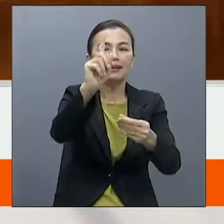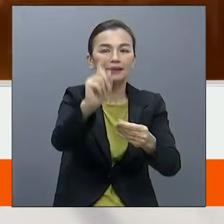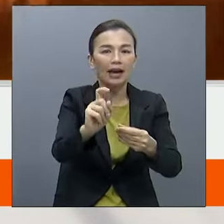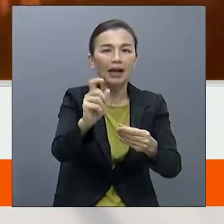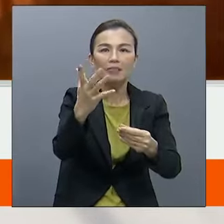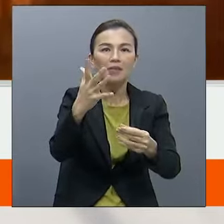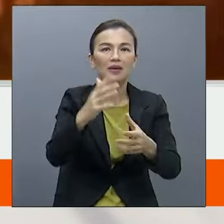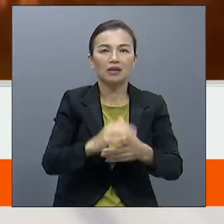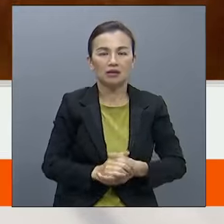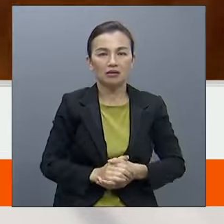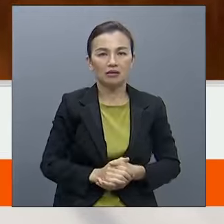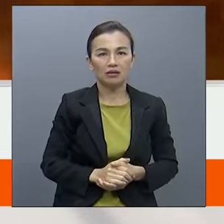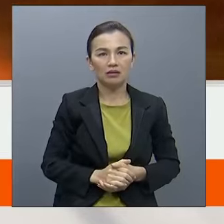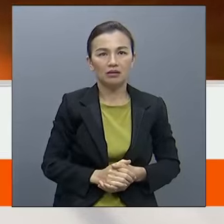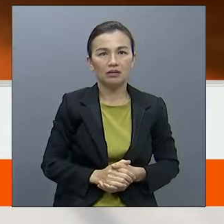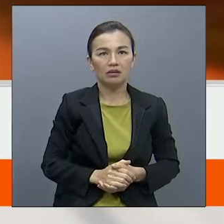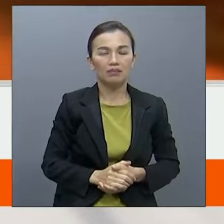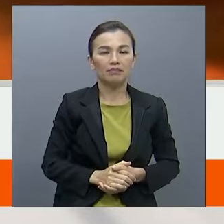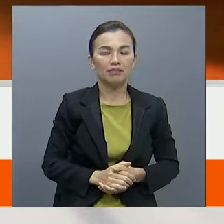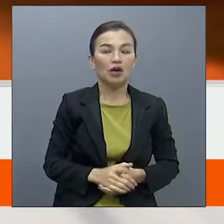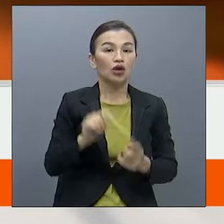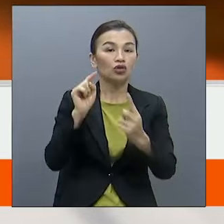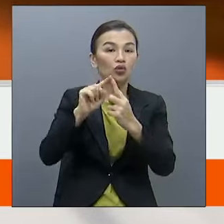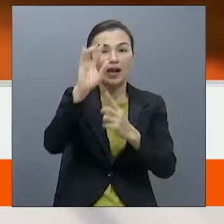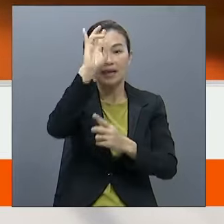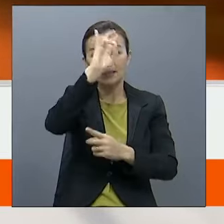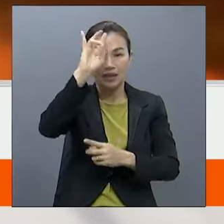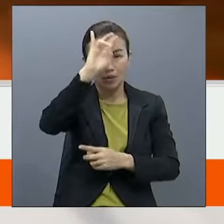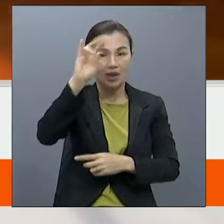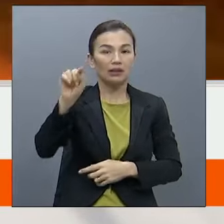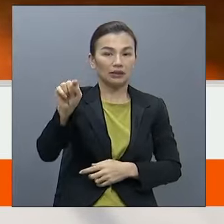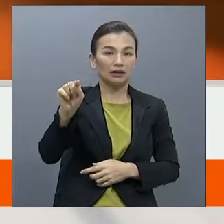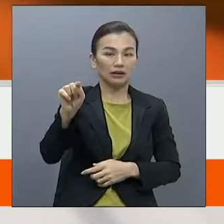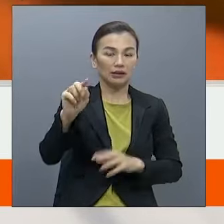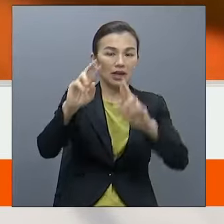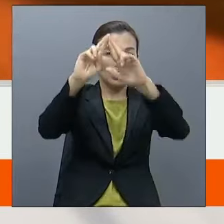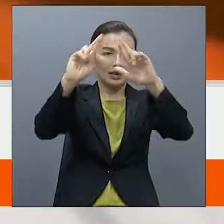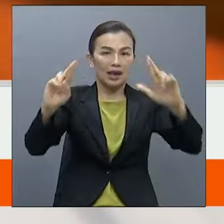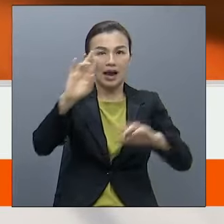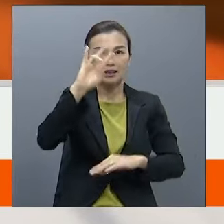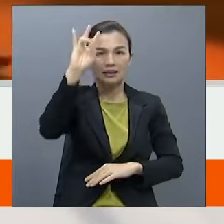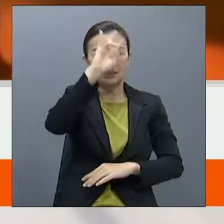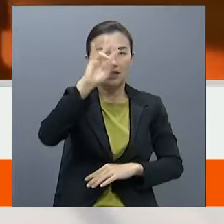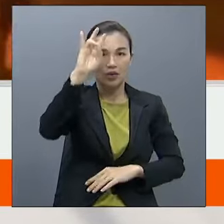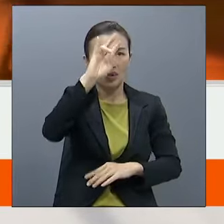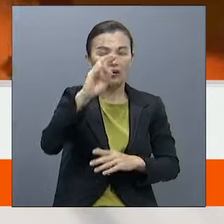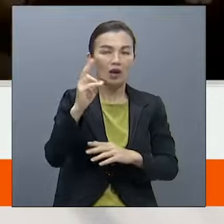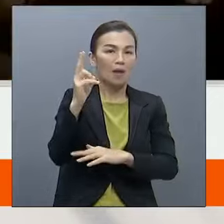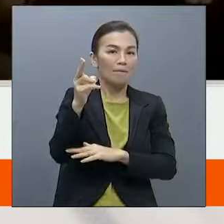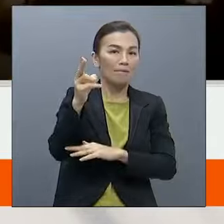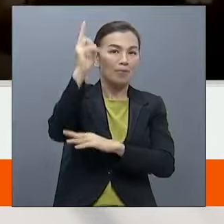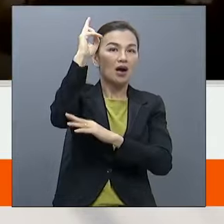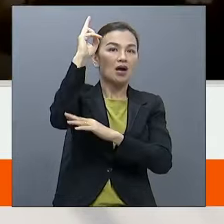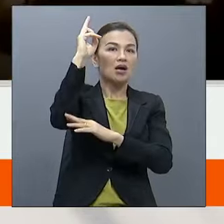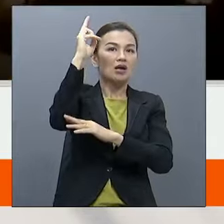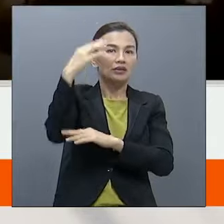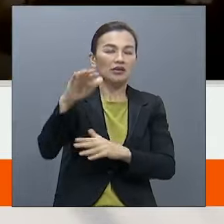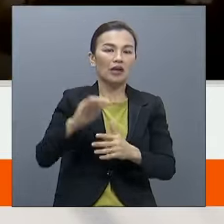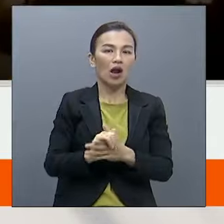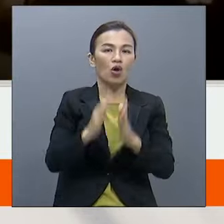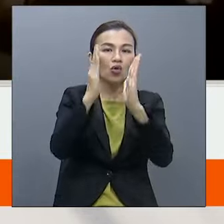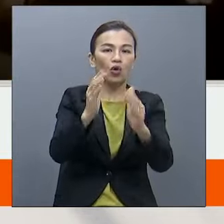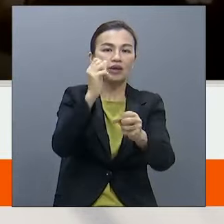ช่นในเซเว่นอีเลเว่นที่โคกโพนะครับก็ใช้ปืนยิงขึ้นฟ้าแล้วก็ไล่พนักงานออกมาแล้วจุดไฟเผาแล้